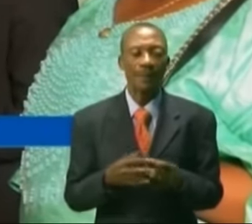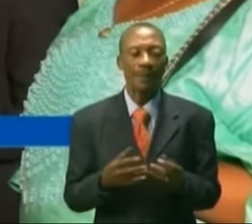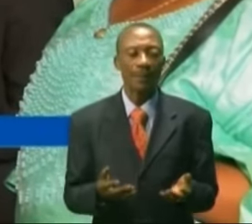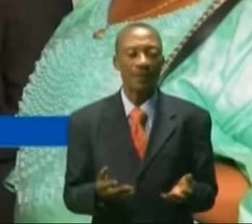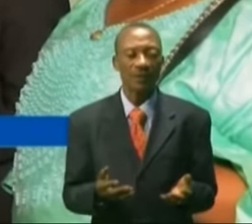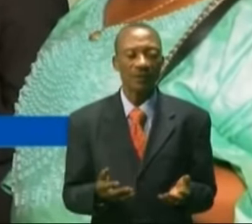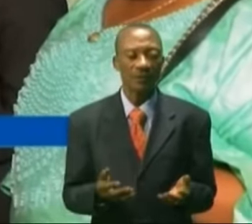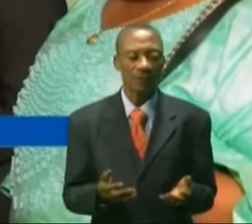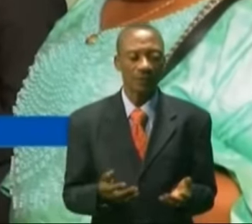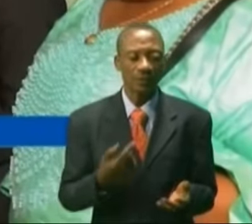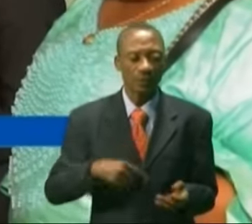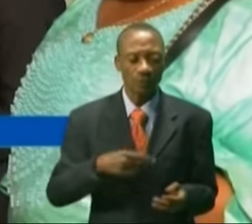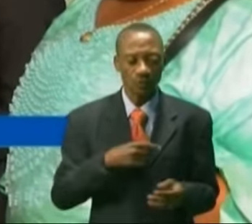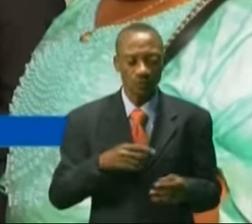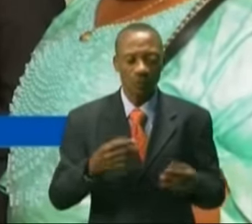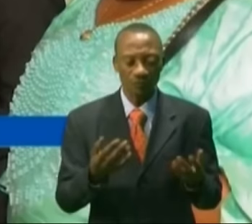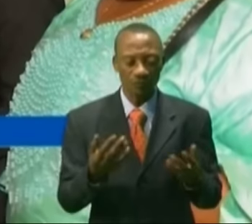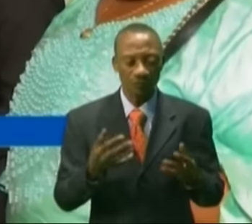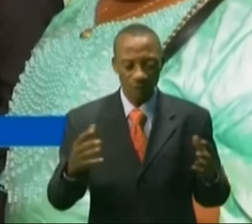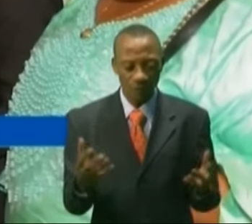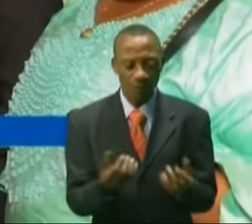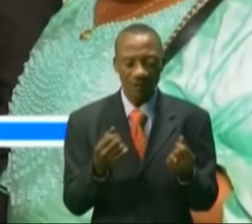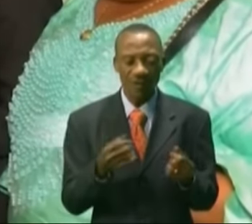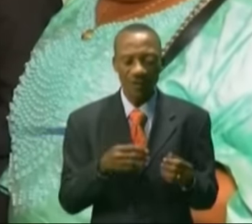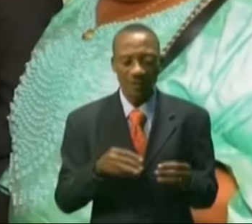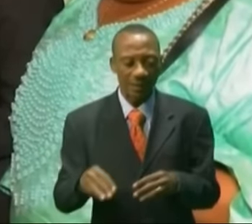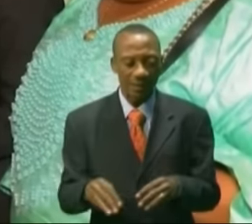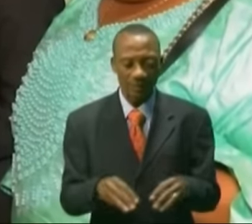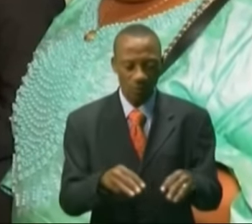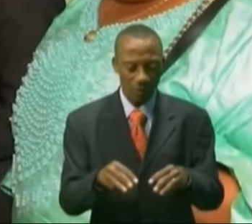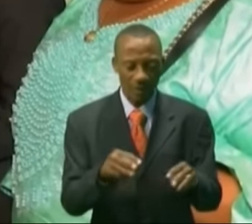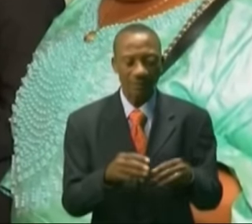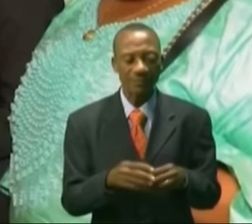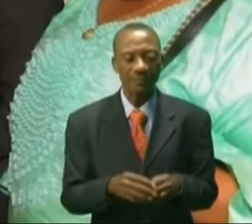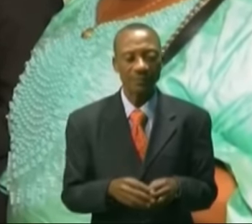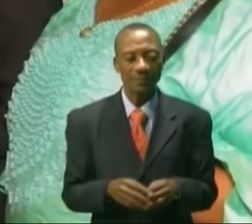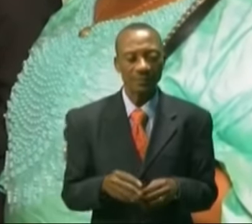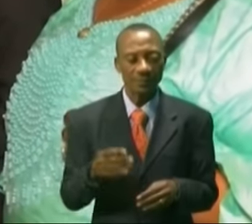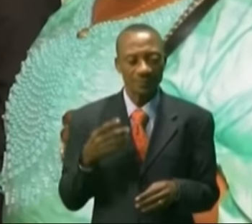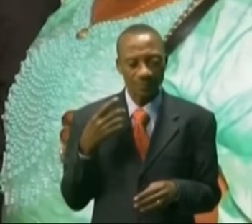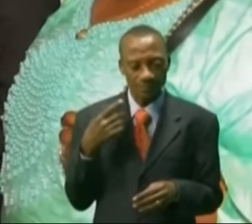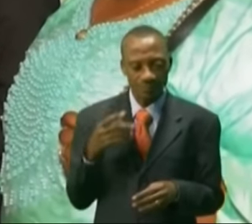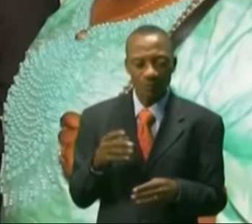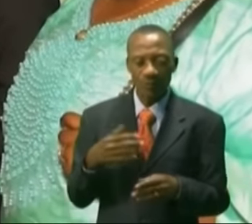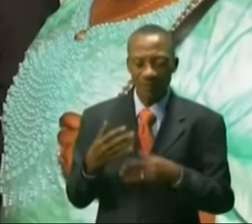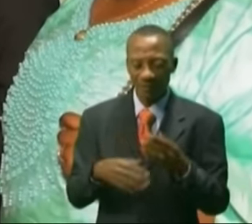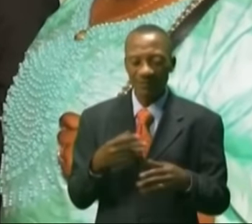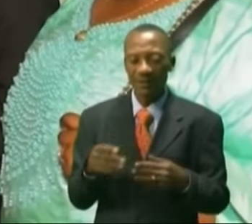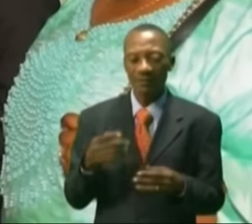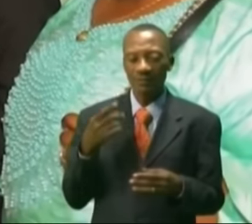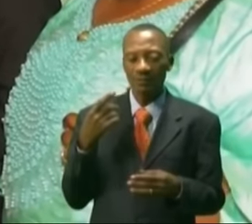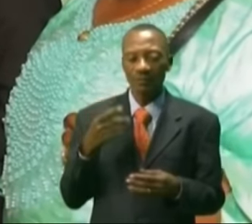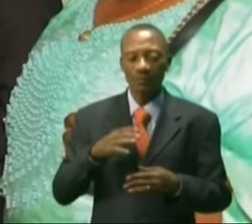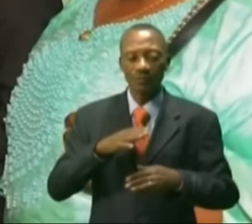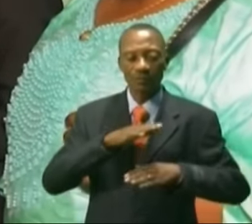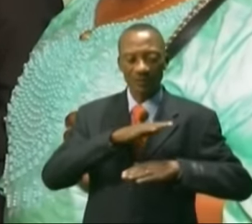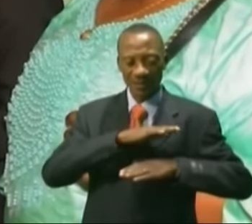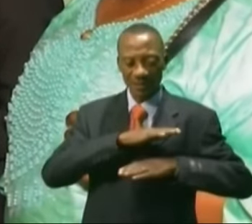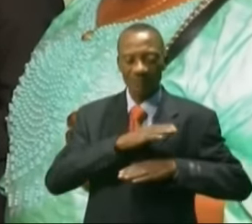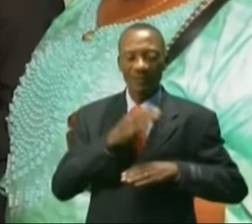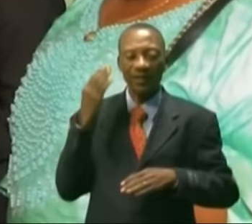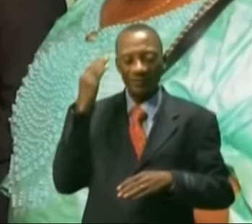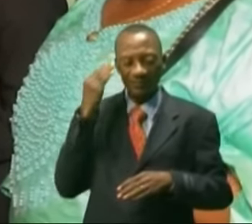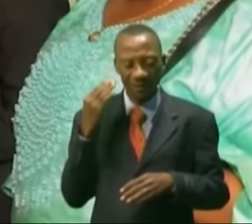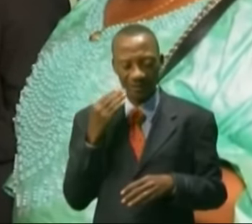souhaitait donner à chacun d'entre nous les axes clés de ce qu'il souhaite conduire durant son mandat. Et surtout faire un